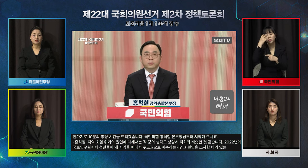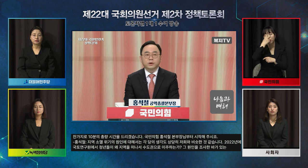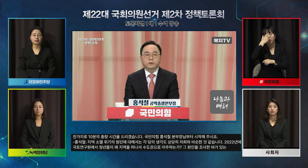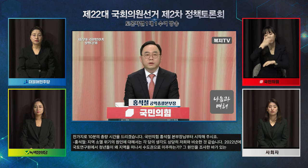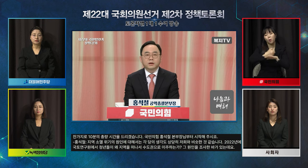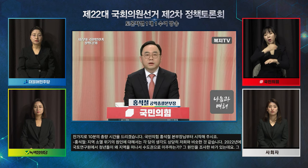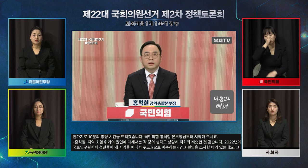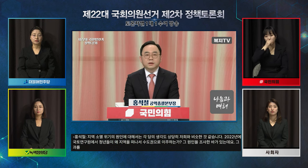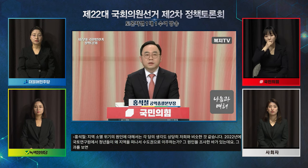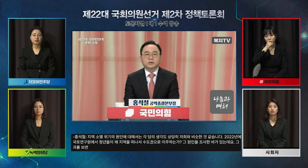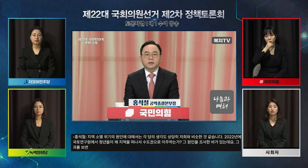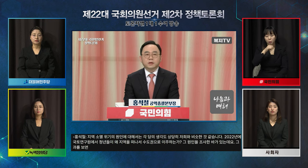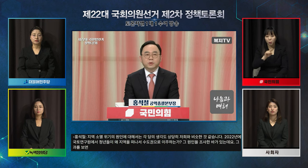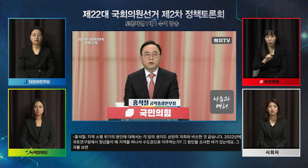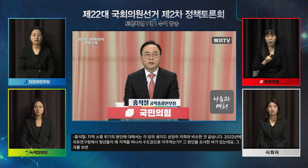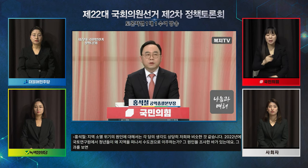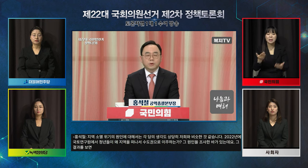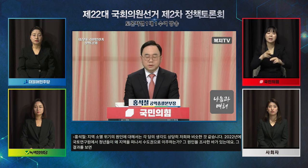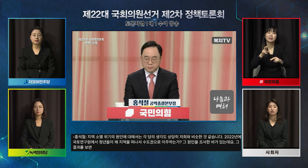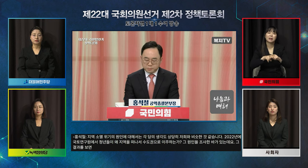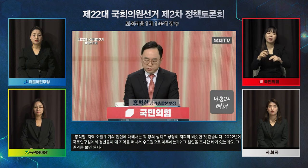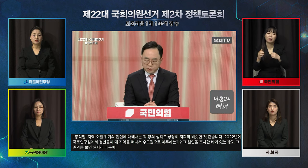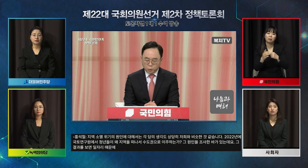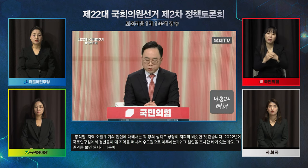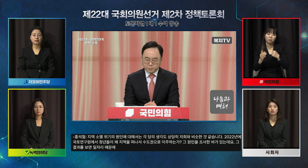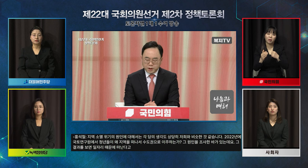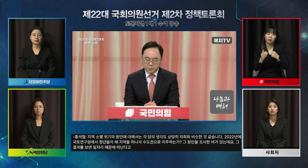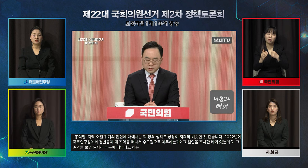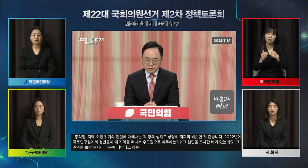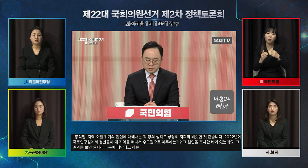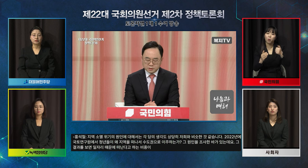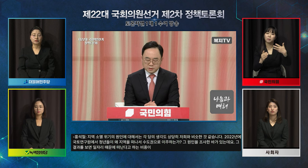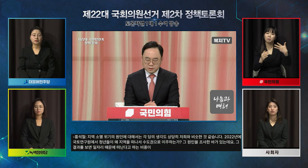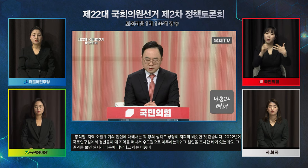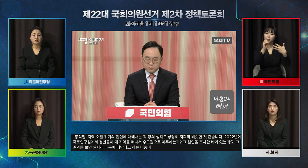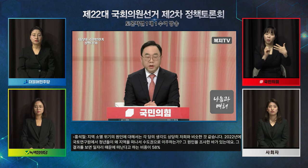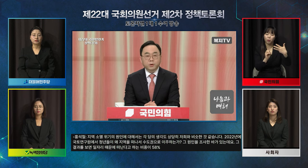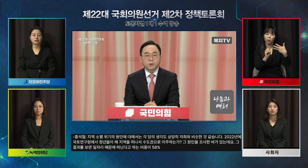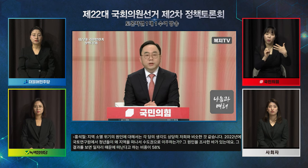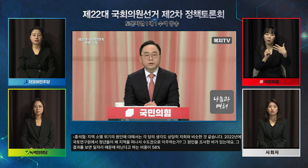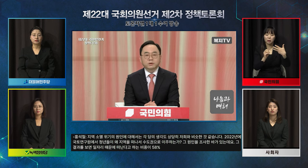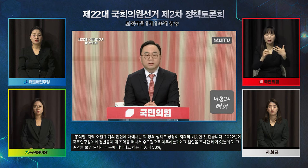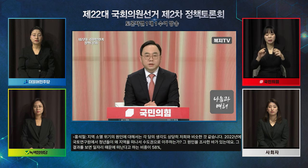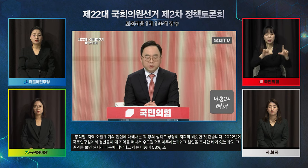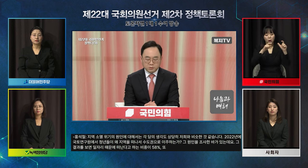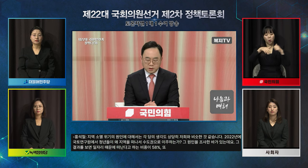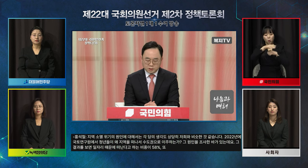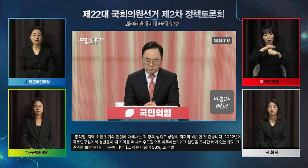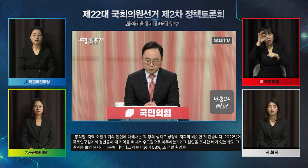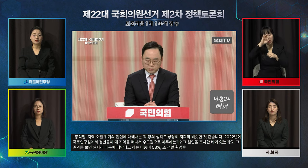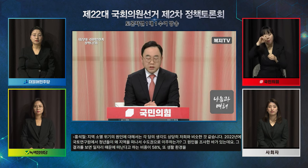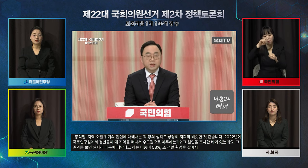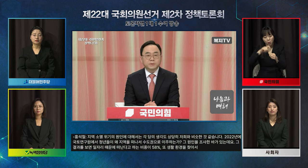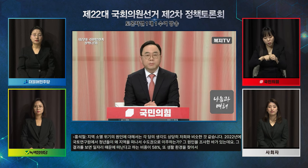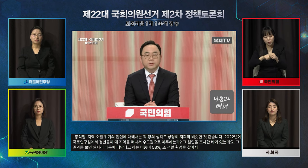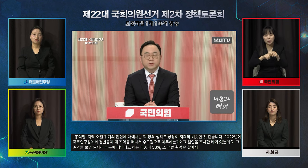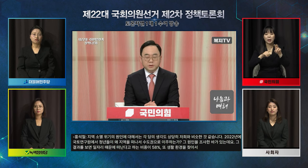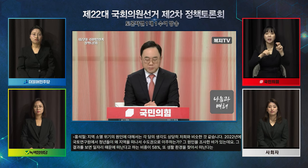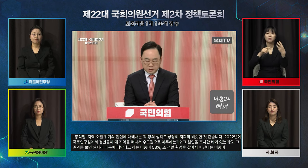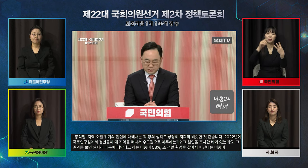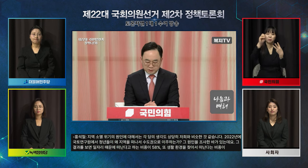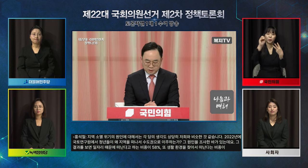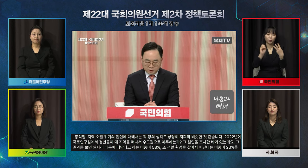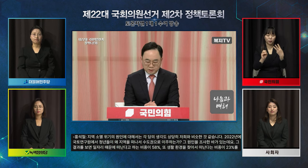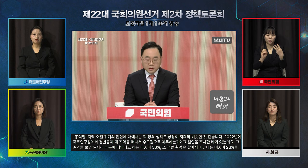그 결과를 보면 일자리 때문에 떠난다고 하는 비중이 58% 또 생활환경을 찾아서 떠난다는 비중이 23